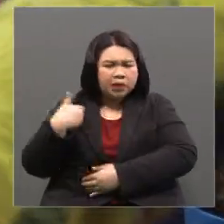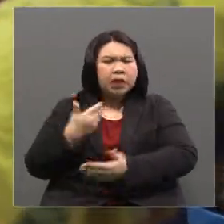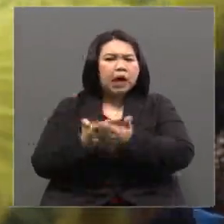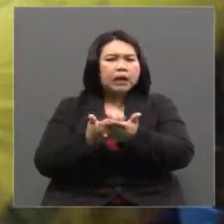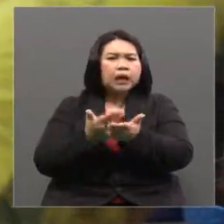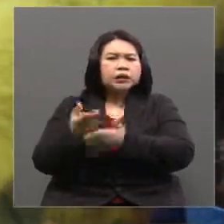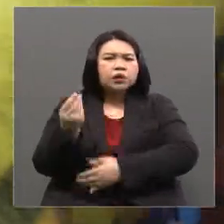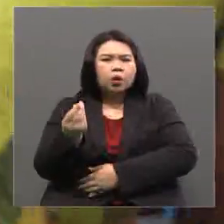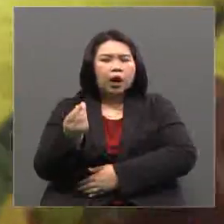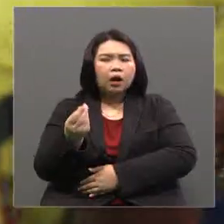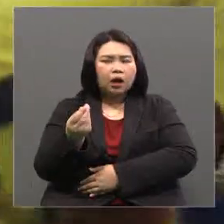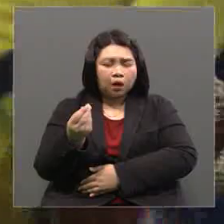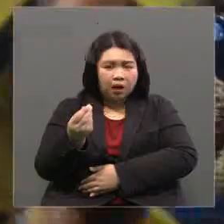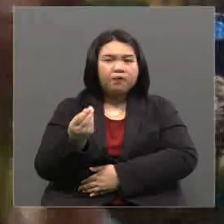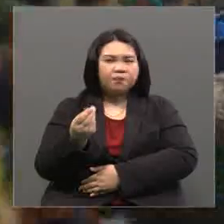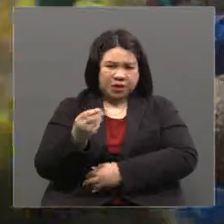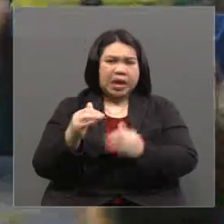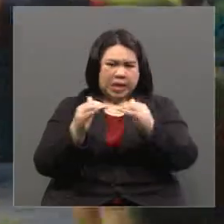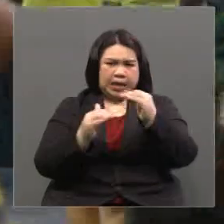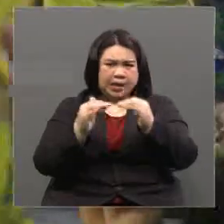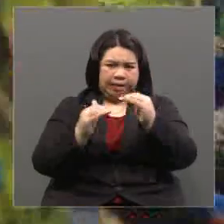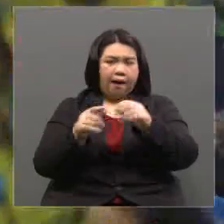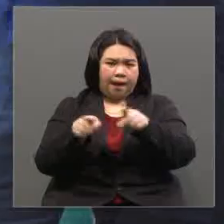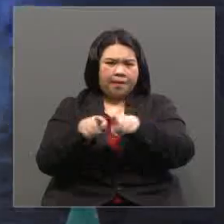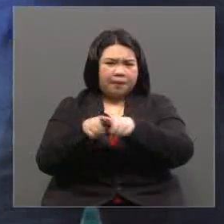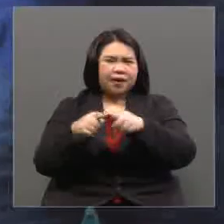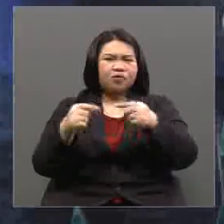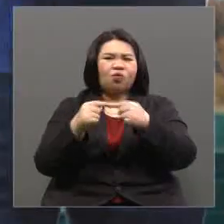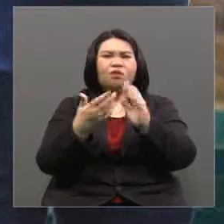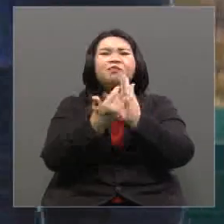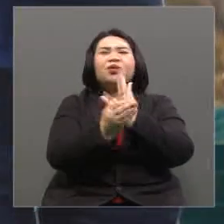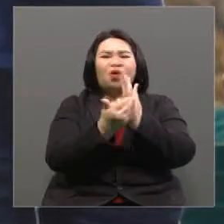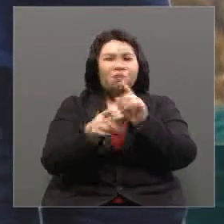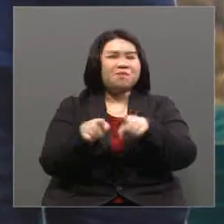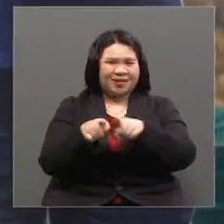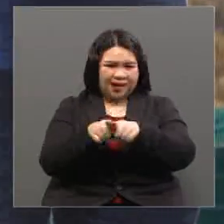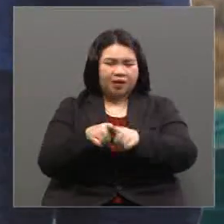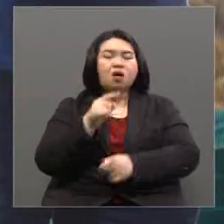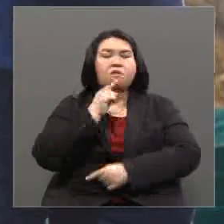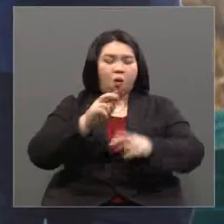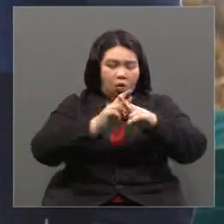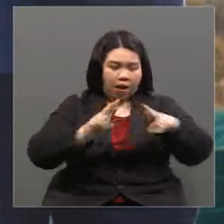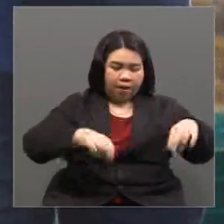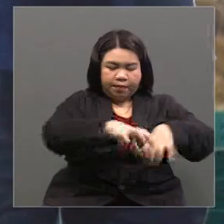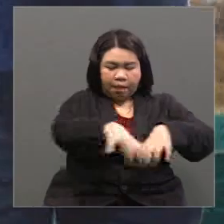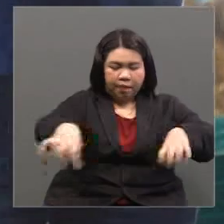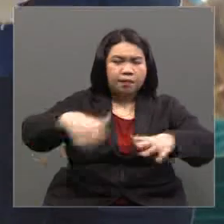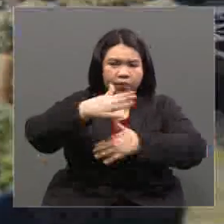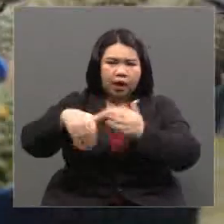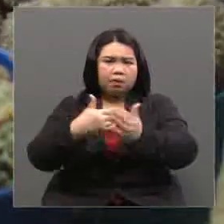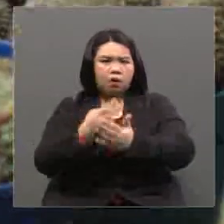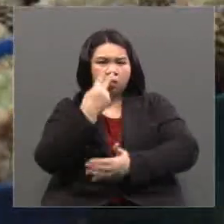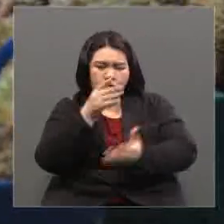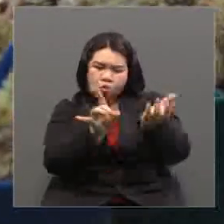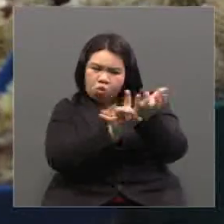ราคารับซื้อเนี่ยจะใกล้เคียงกับราคาที่รับซื้อที่ภาคตะวันออกซึ่งทุกโรงรับปากนะครับว่าจะให้ราคาตามคุณภาพของ